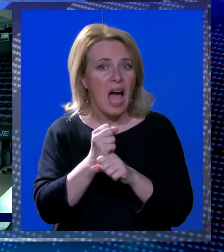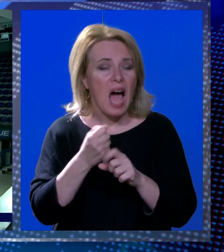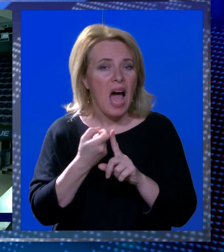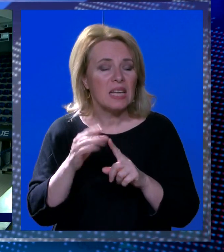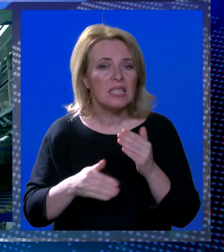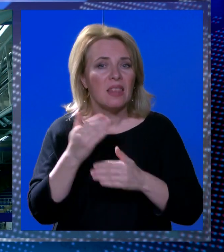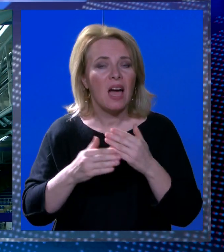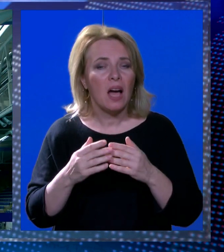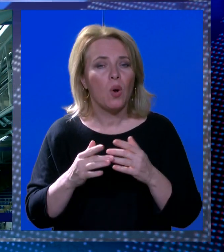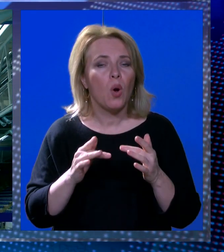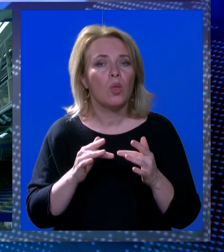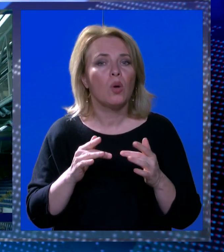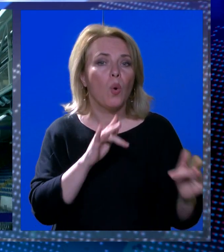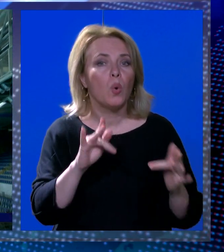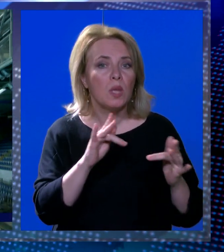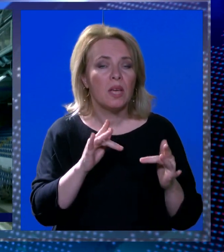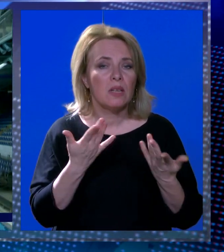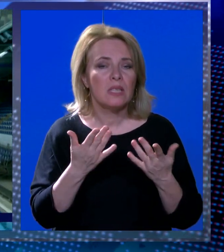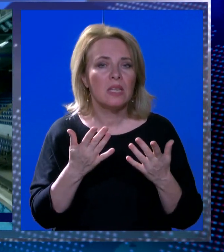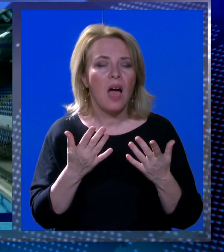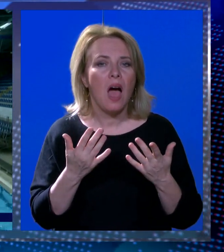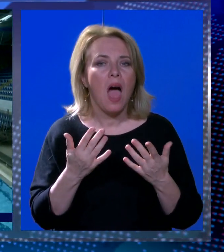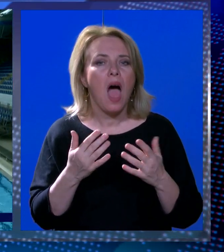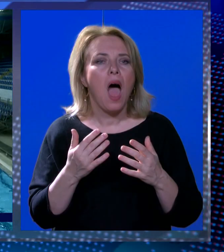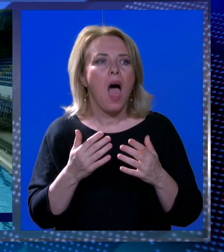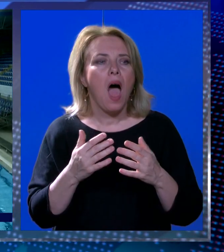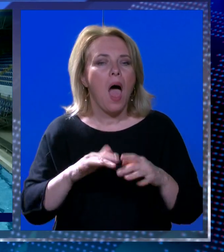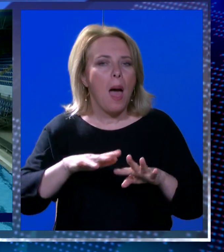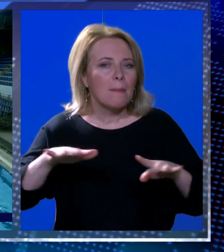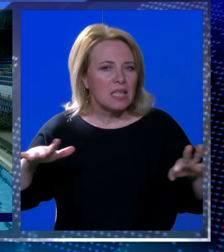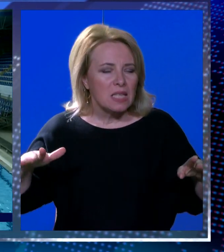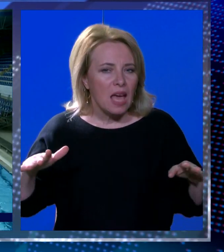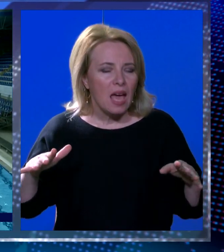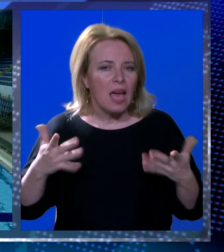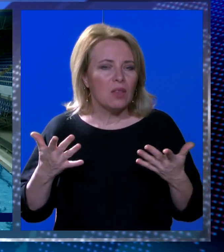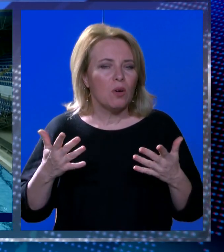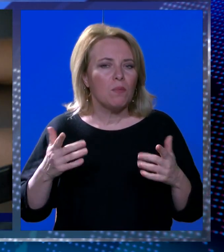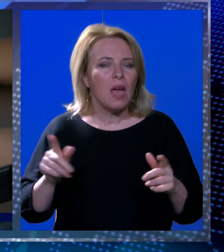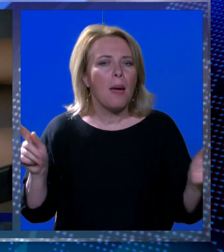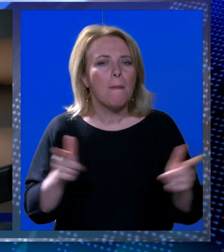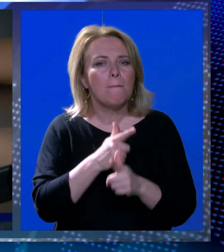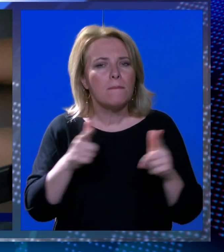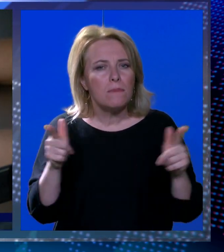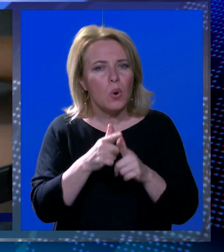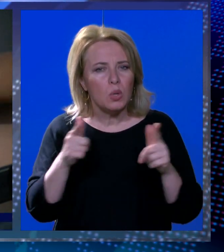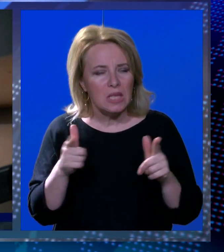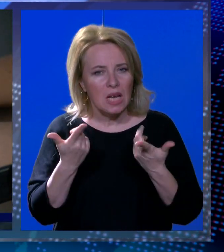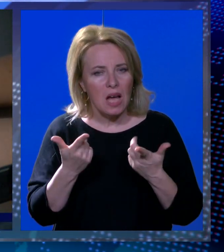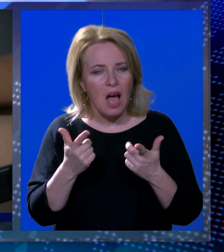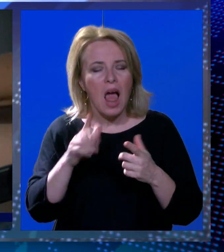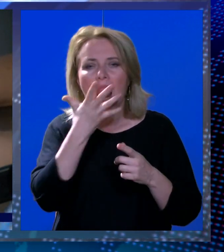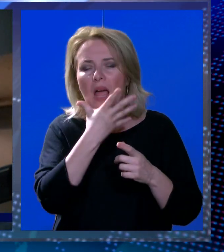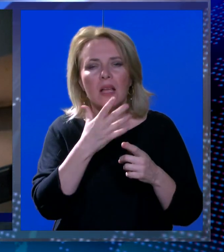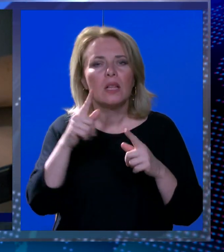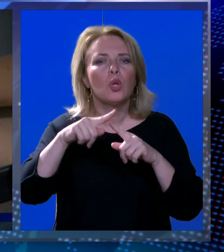negativnih reakcija nakon same utakmice. Naime, nakon susreta bazenom je odzvanjala Thompsonova pjesma Lijepa li si, što je zasmetalo pojedinim medijima